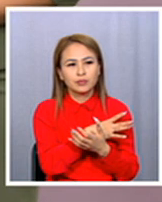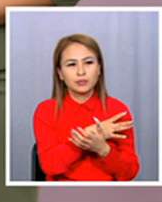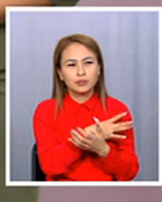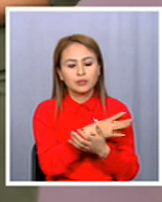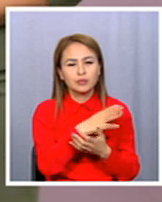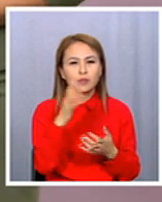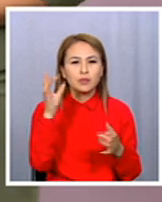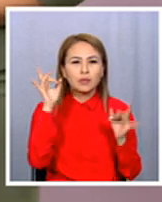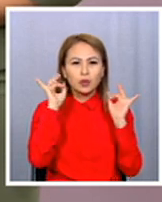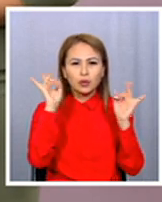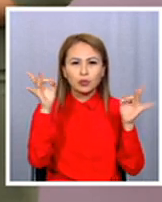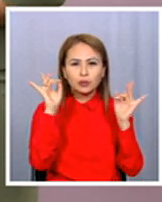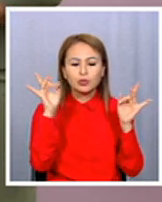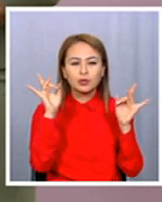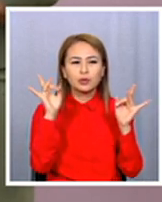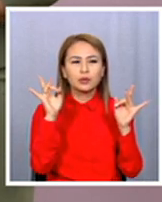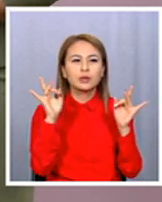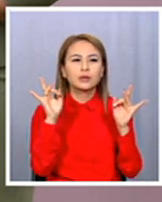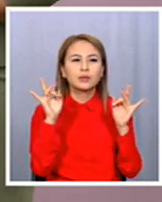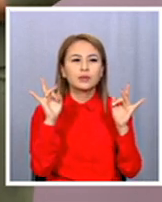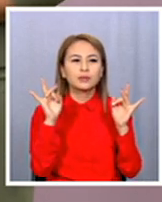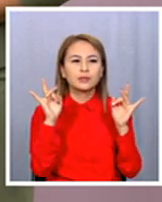Күн күркіреді.